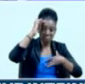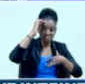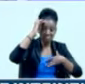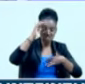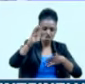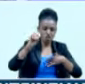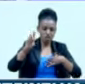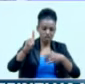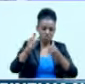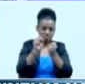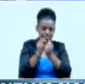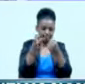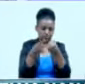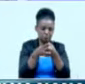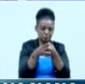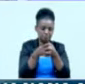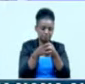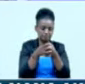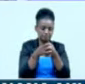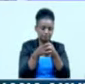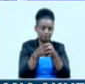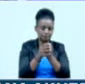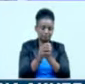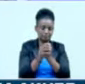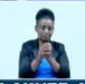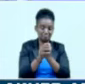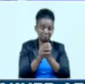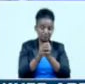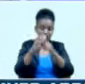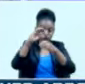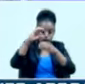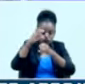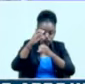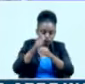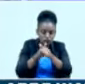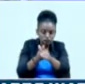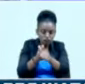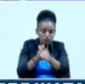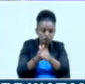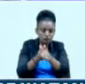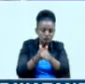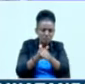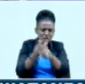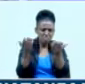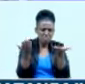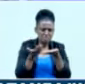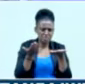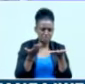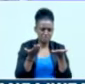bwa COVID-19. Mu gihe tubasuzuma dukurikirana iki cyorezo uko